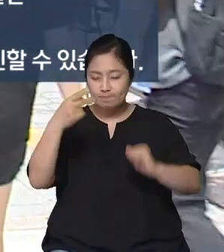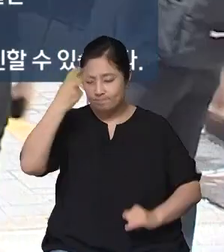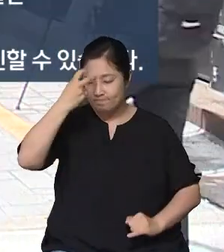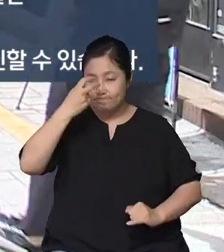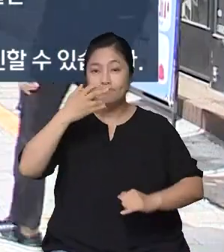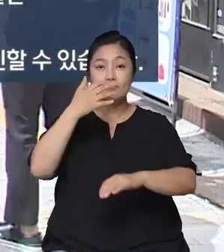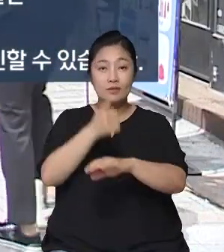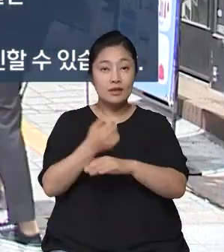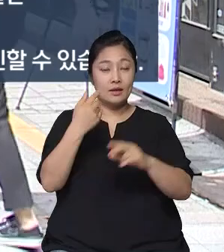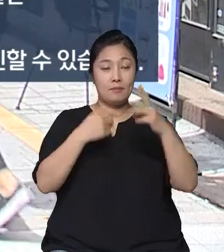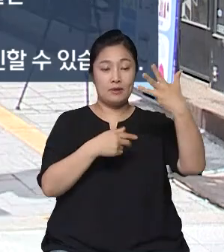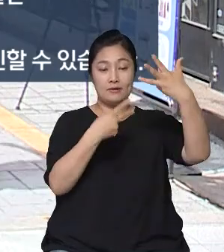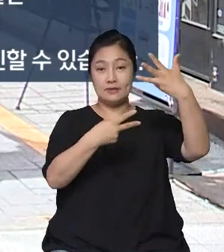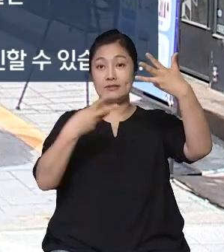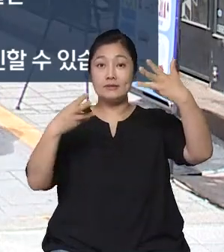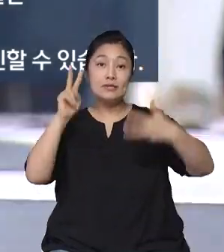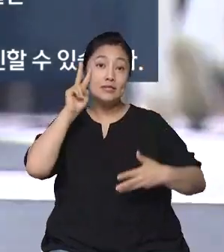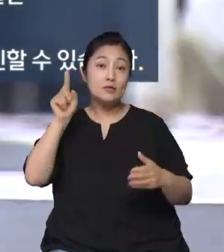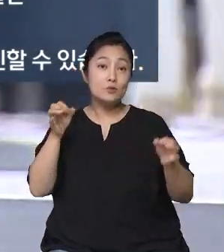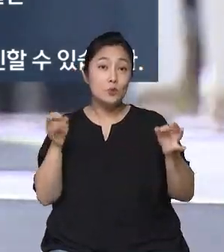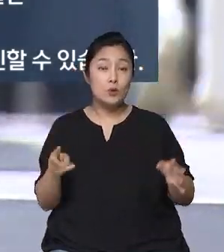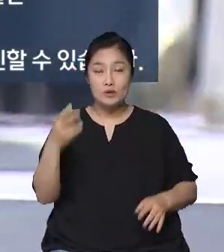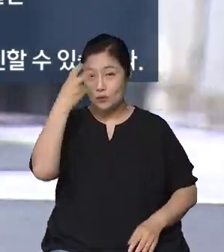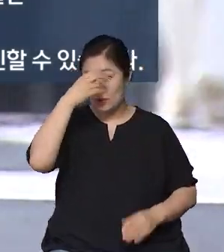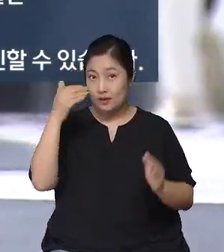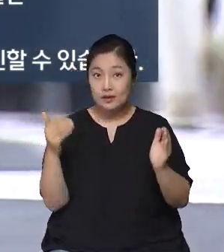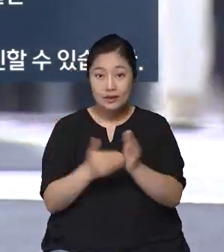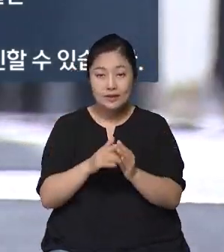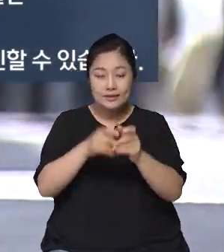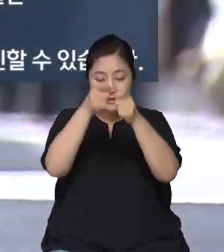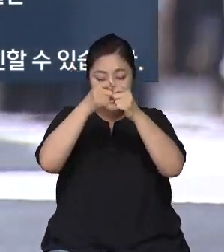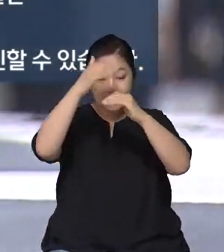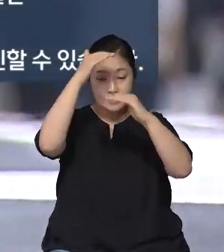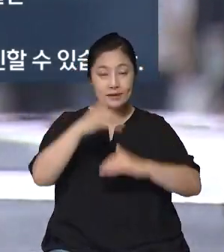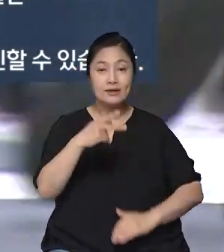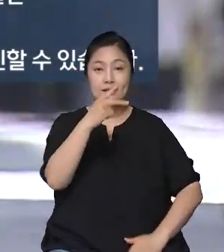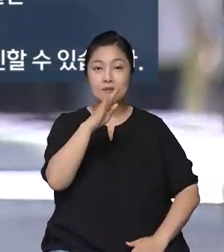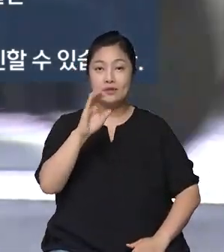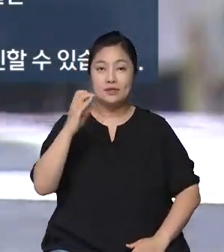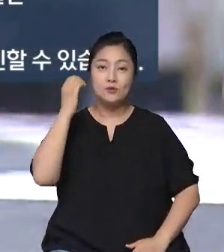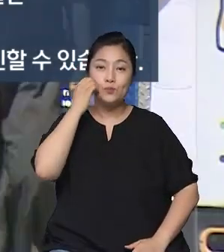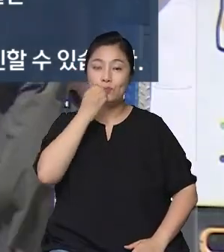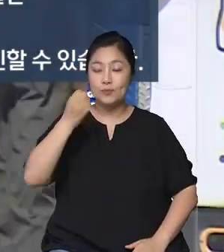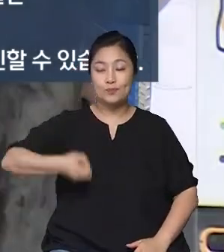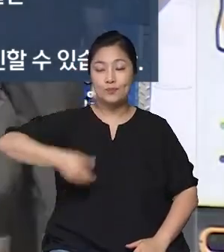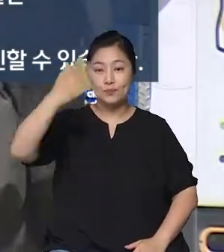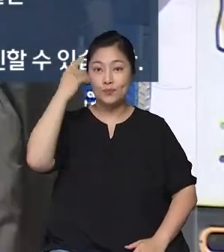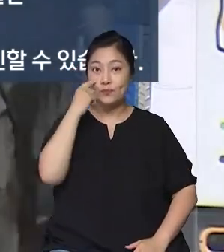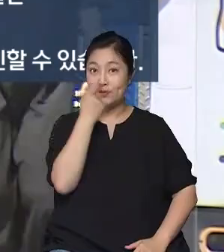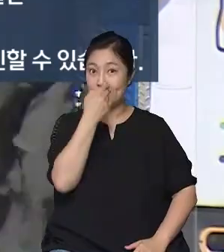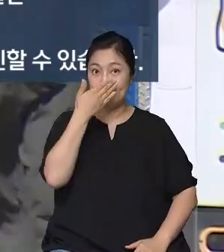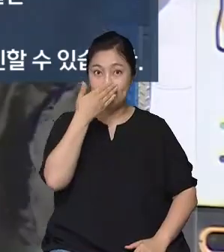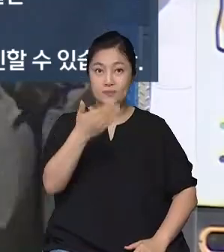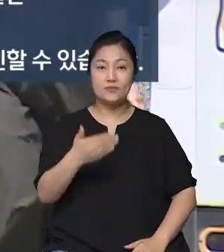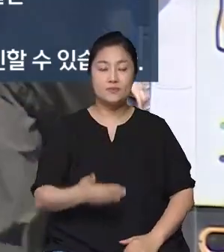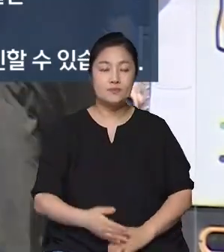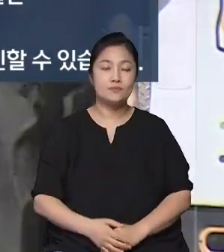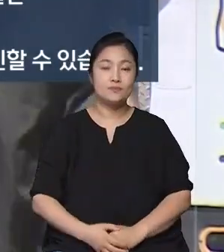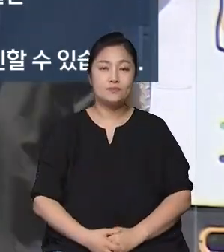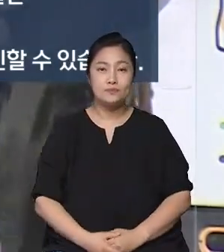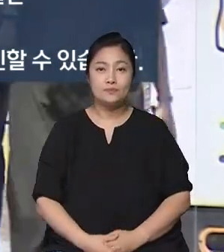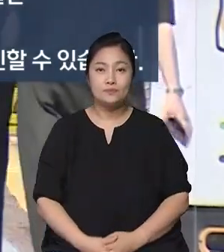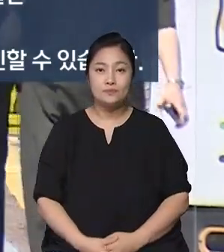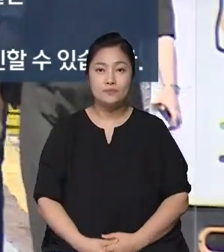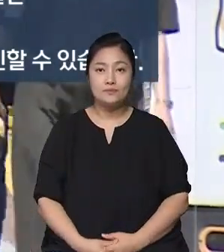지난 2일과 3일 이틀 동안 진행했으며 자세한 내용은 kbc 홈페이지에서 확인할 수 있습니다